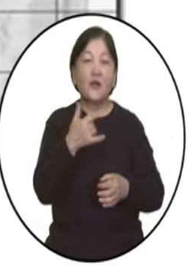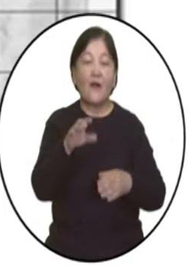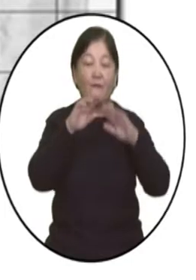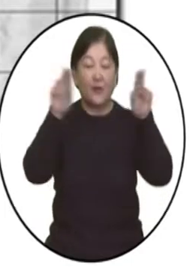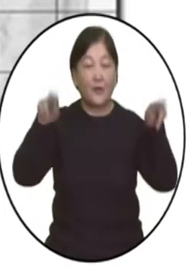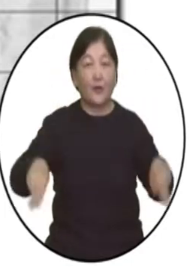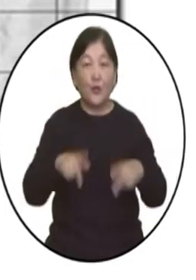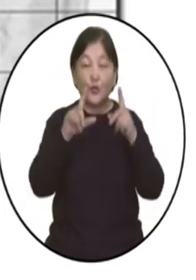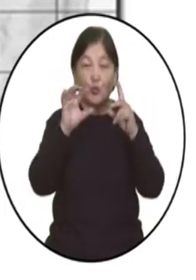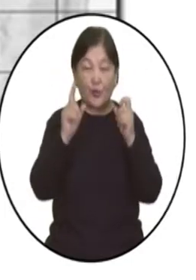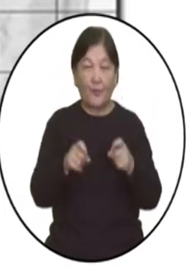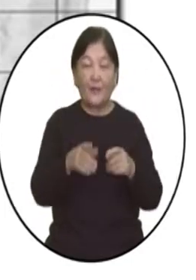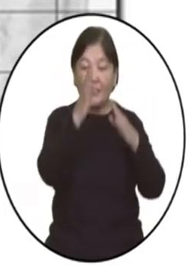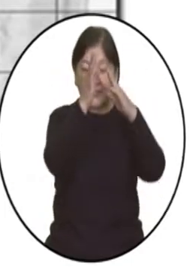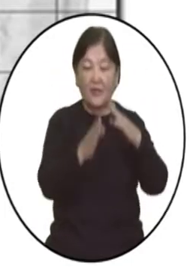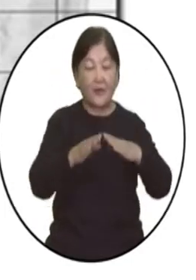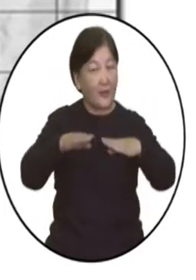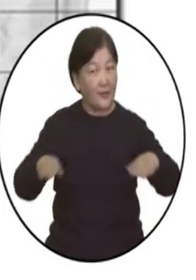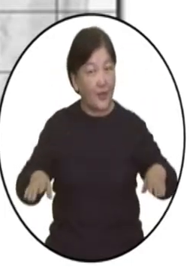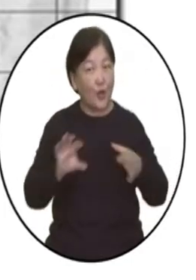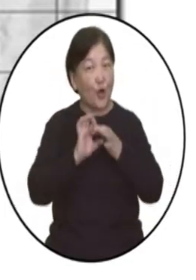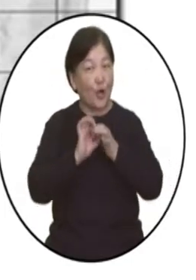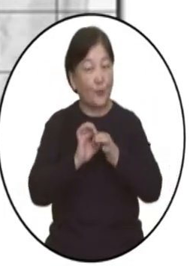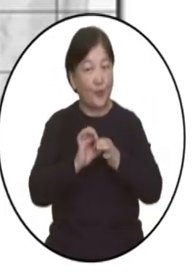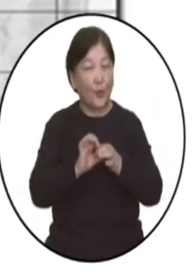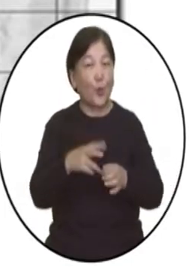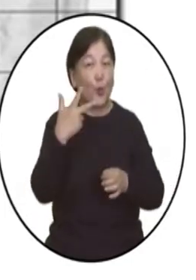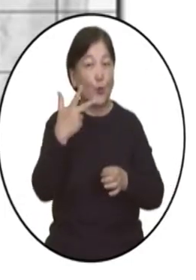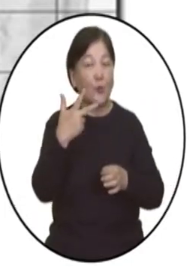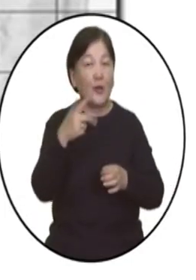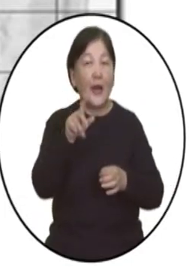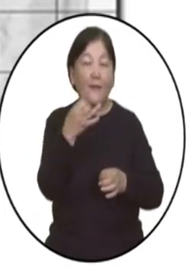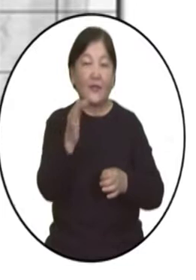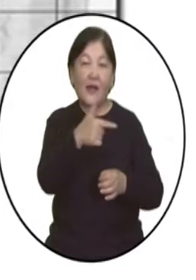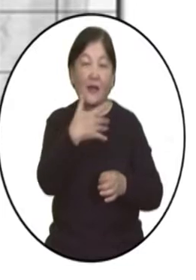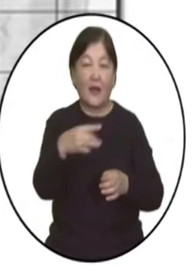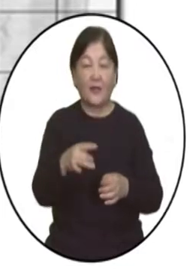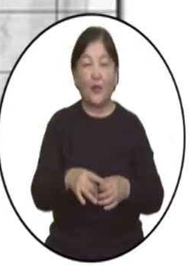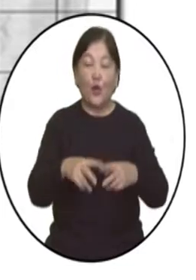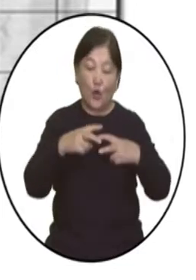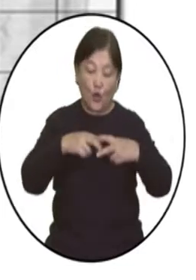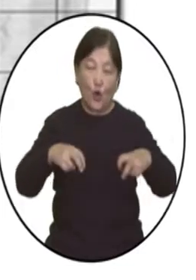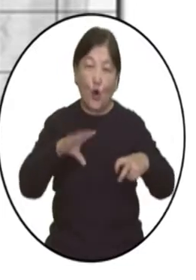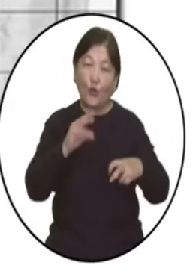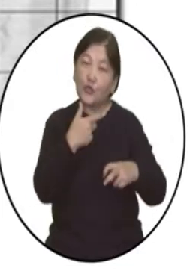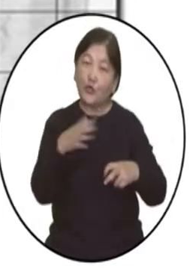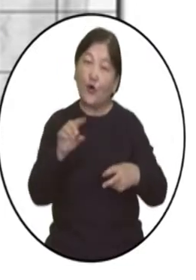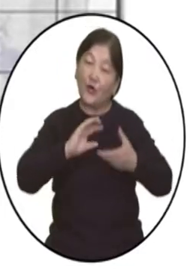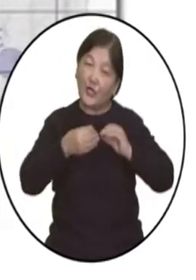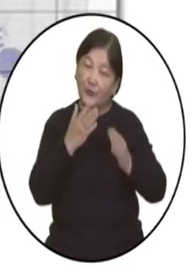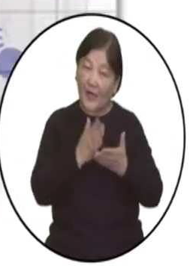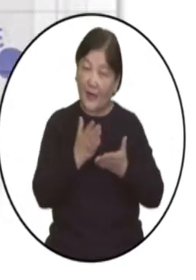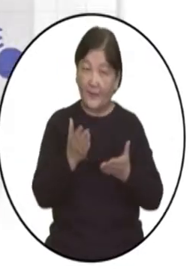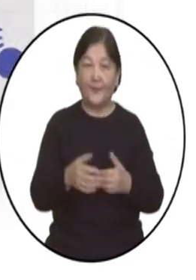яг координатын системийн тусламжтайгаар 3 перпендикуляр хавтгаагаар оншилгоо хийж бас болдог